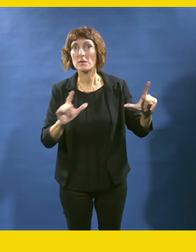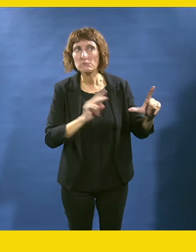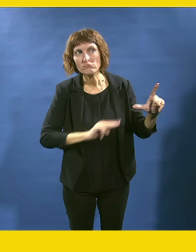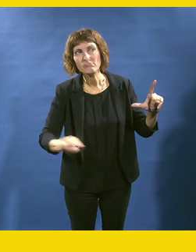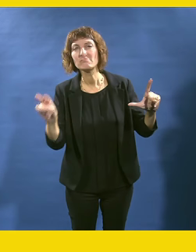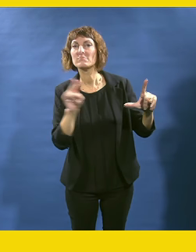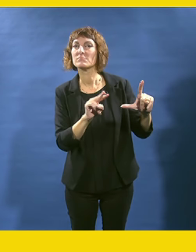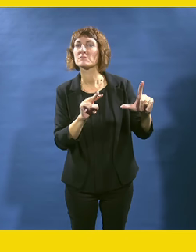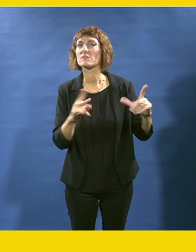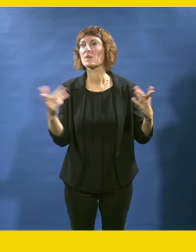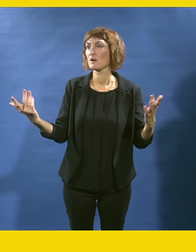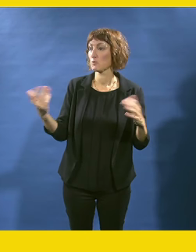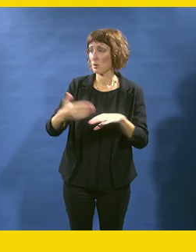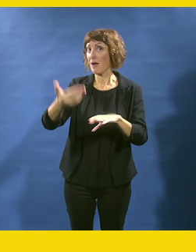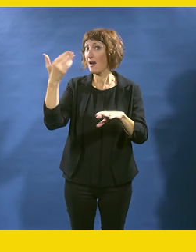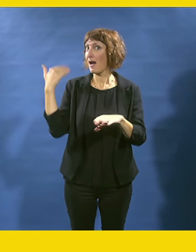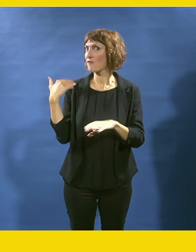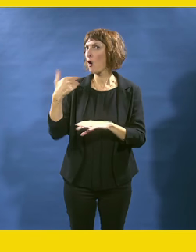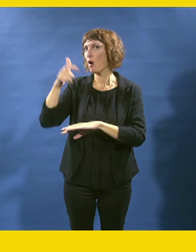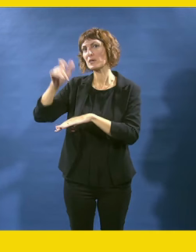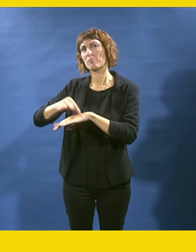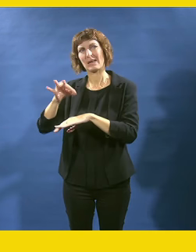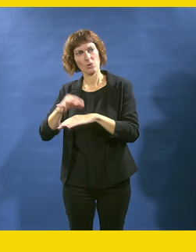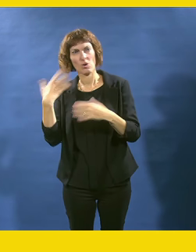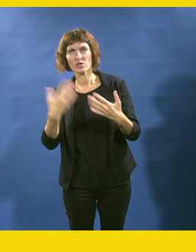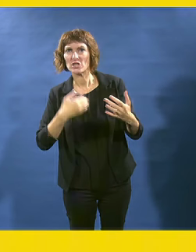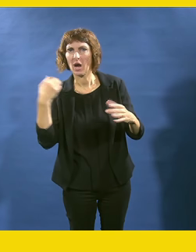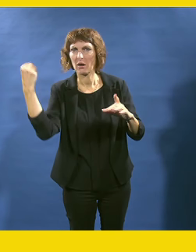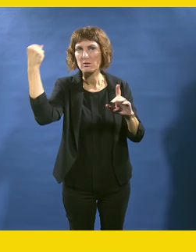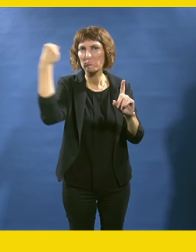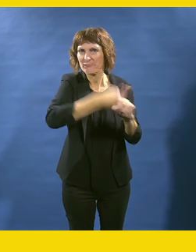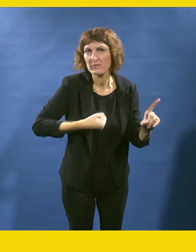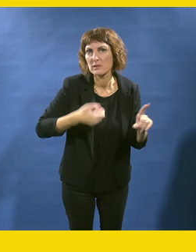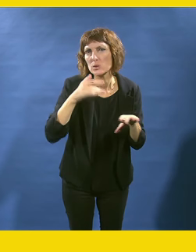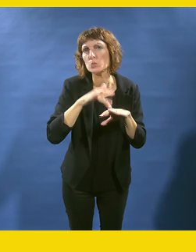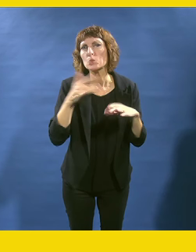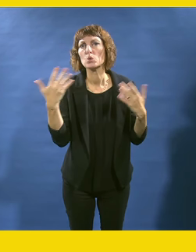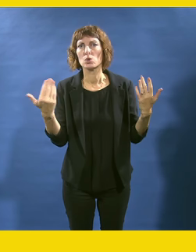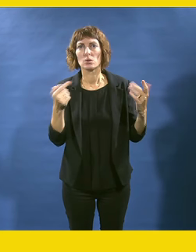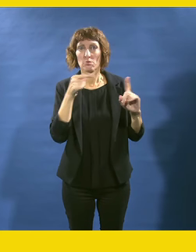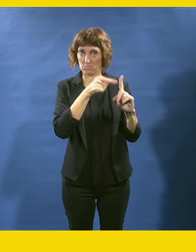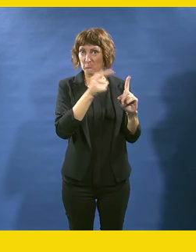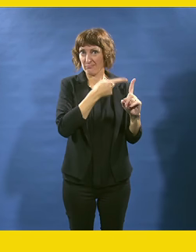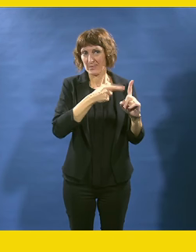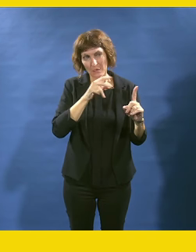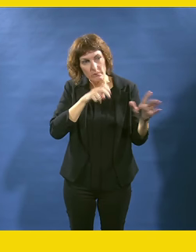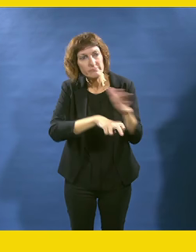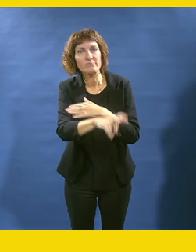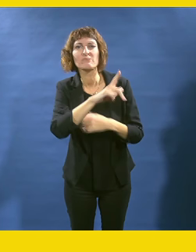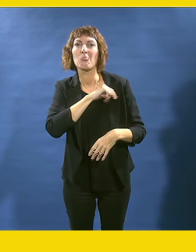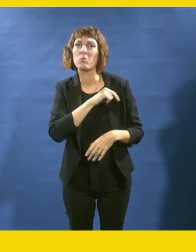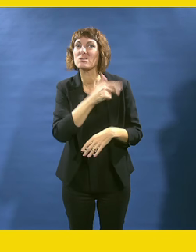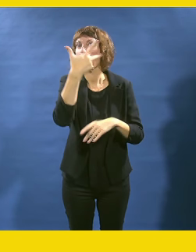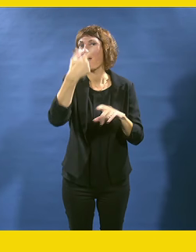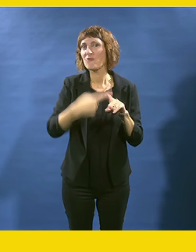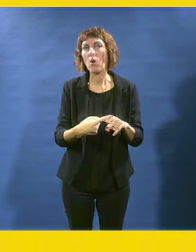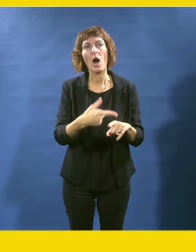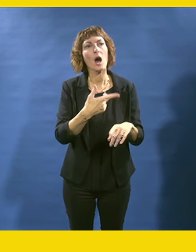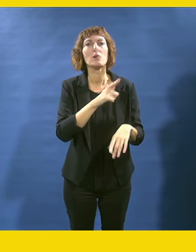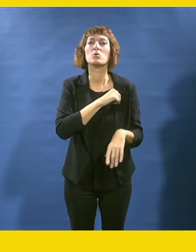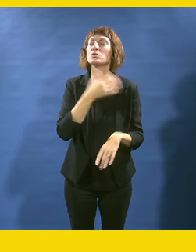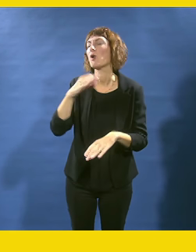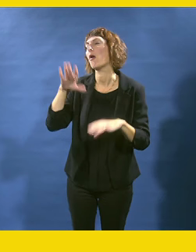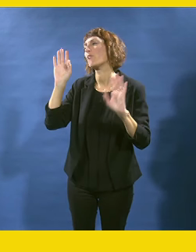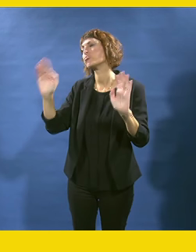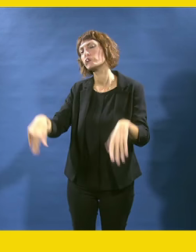Il avait reçu des menaces de mort, un patient l'avait déjà frappé, il était allé à la police 3 fois, on lui avait dit « Monsieur, retournez travailler », et puis